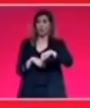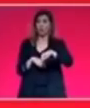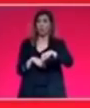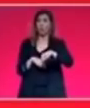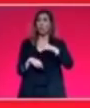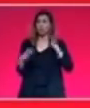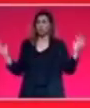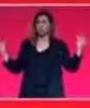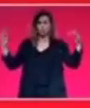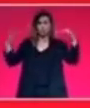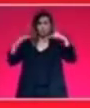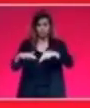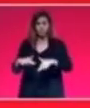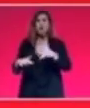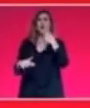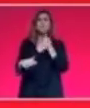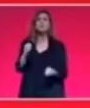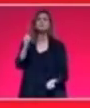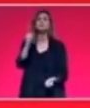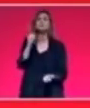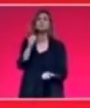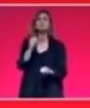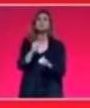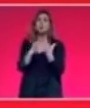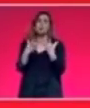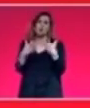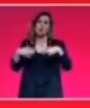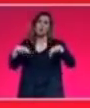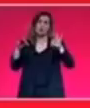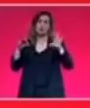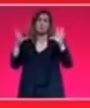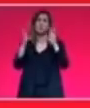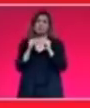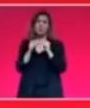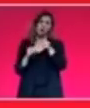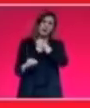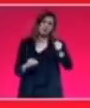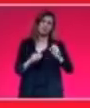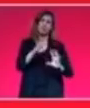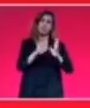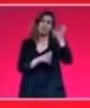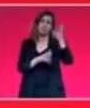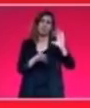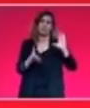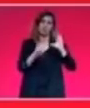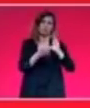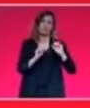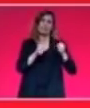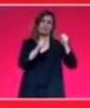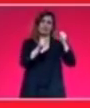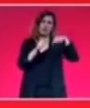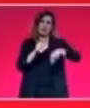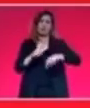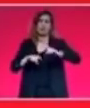συγκέντρωση, ανοίγουμε ένα νέο κεφάλαιο για την ιστορία του προοδευτικού και αριστερού κινήματος στον τόπο μας. Είμαστε όλοι